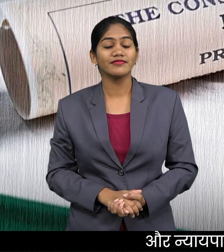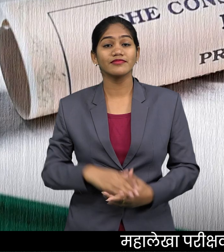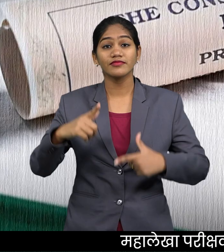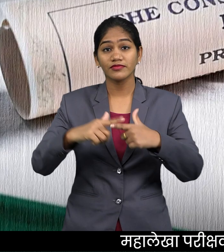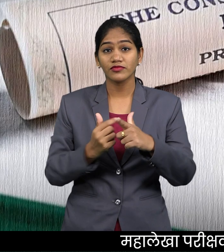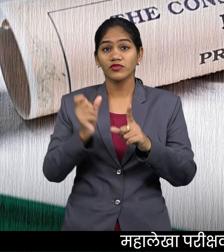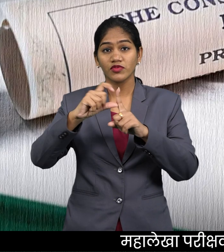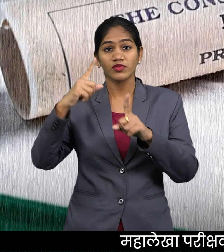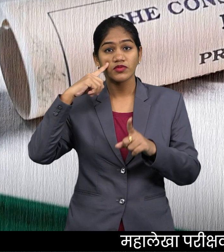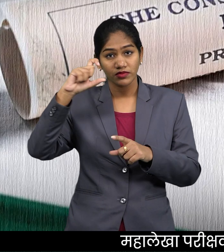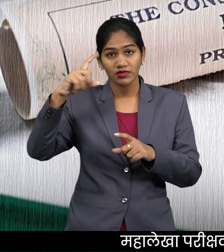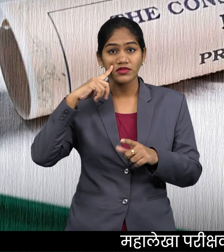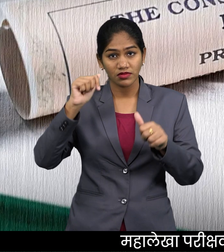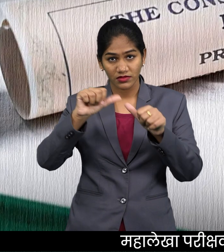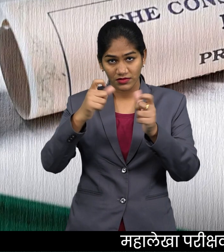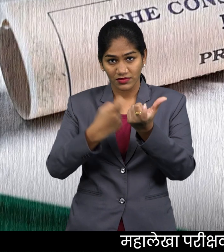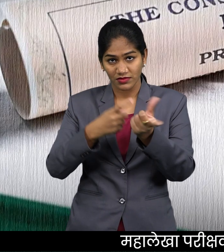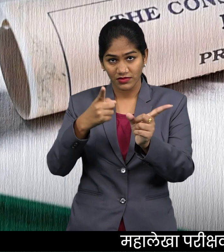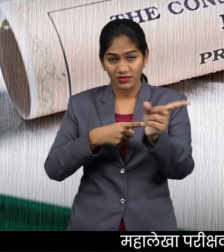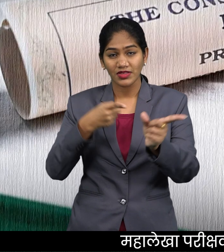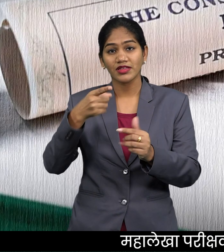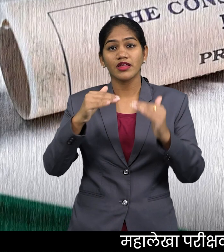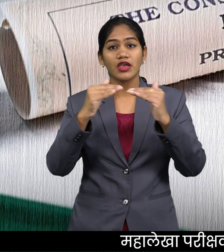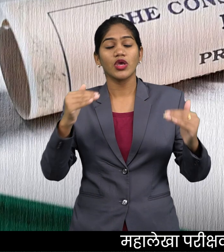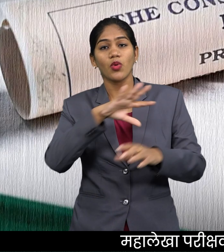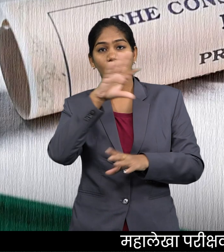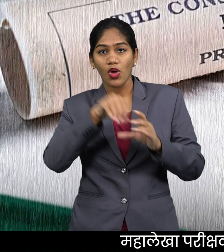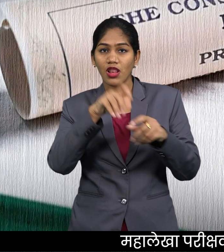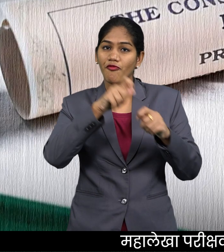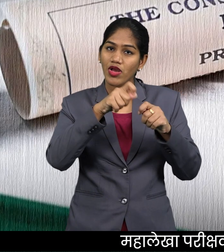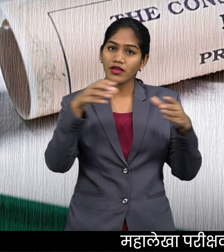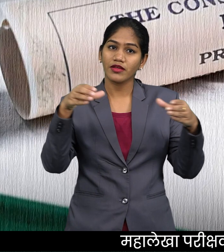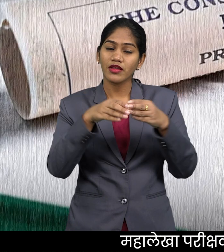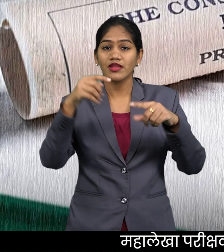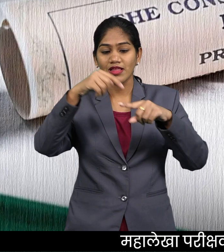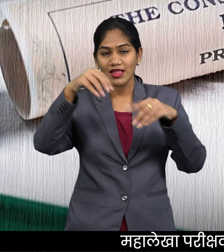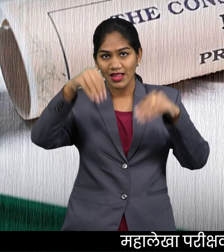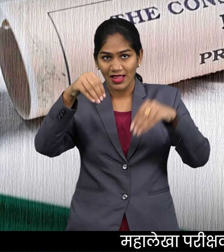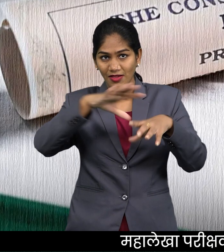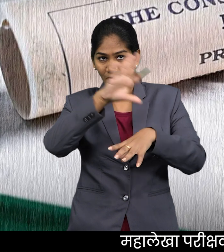और महालेख परीक्षक जैसे स्वतंत्र संस्थानों की स्थापना की।